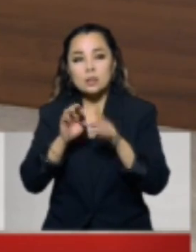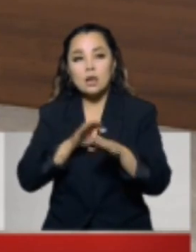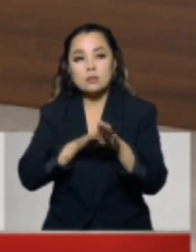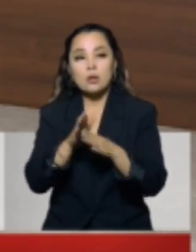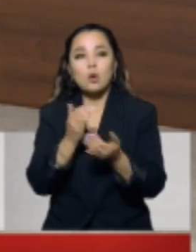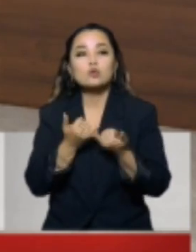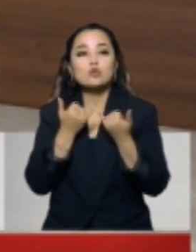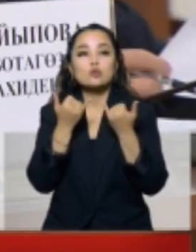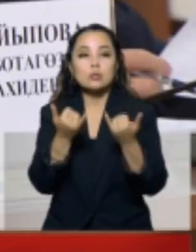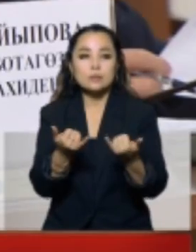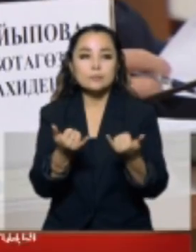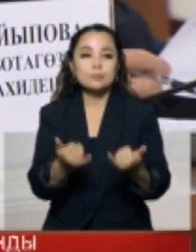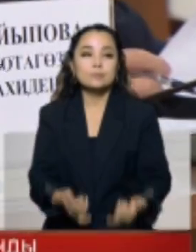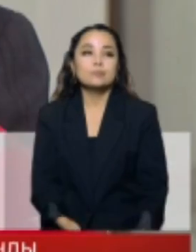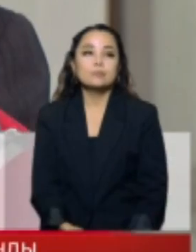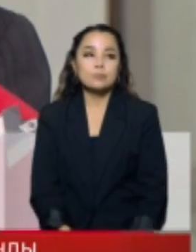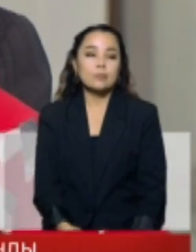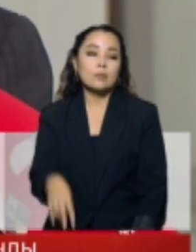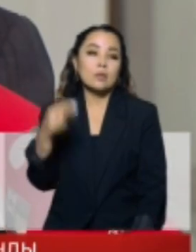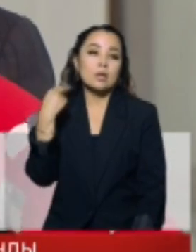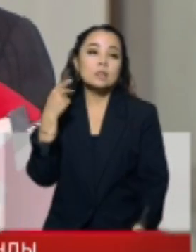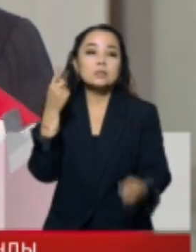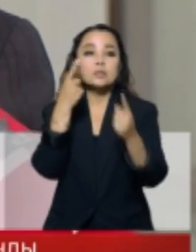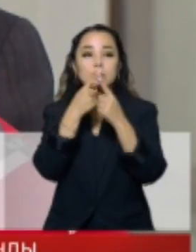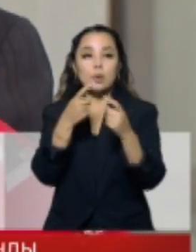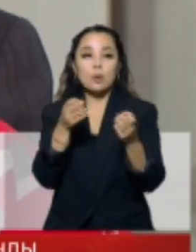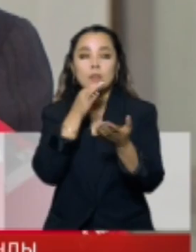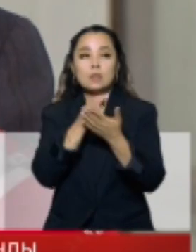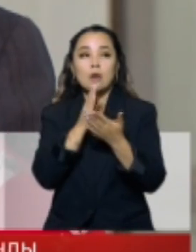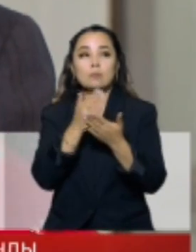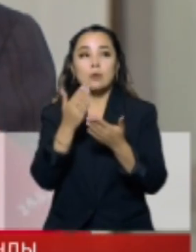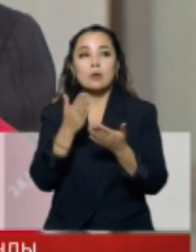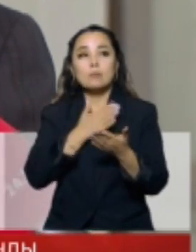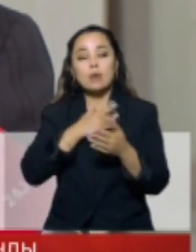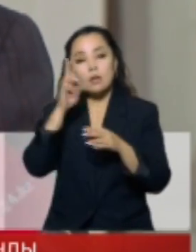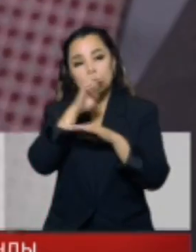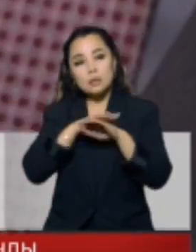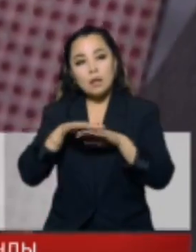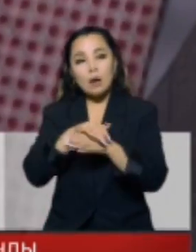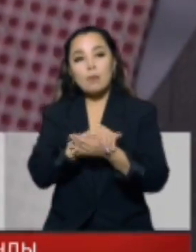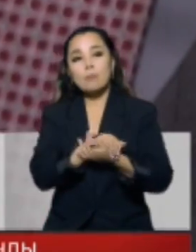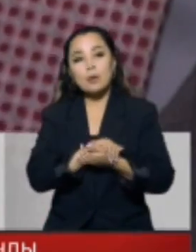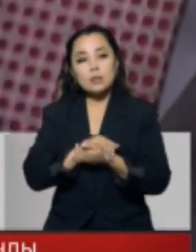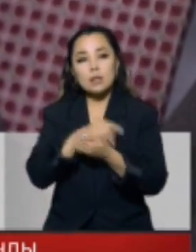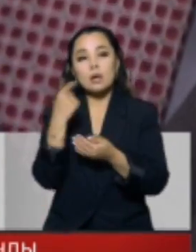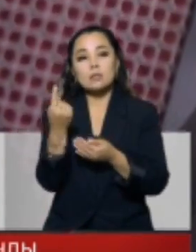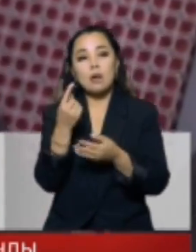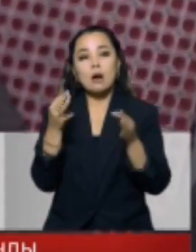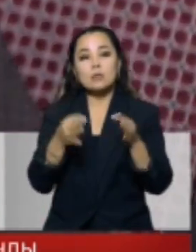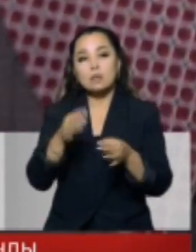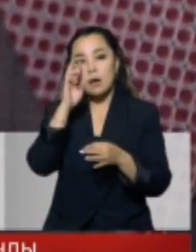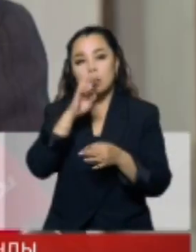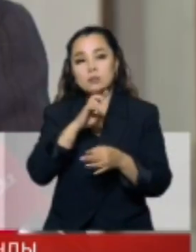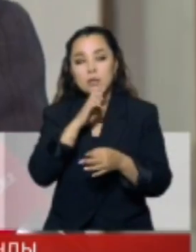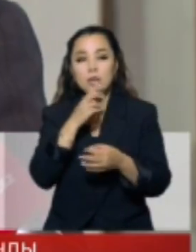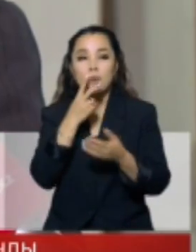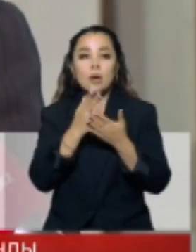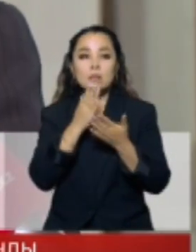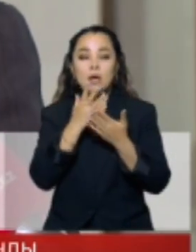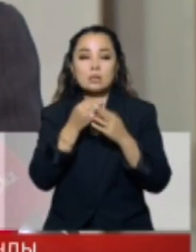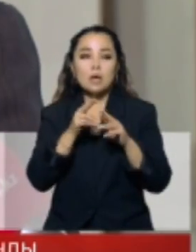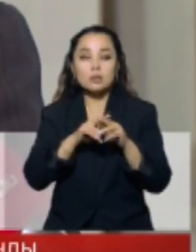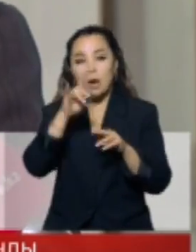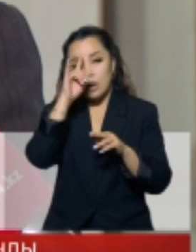ұсынылды. Президент жолдауында өзі айтып еді, біздің елдің бірлігі әділетті Қазақстанның бір басты құндылығы деп. Қазір